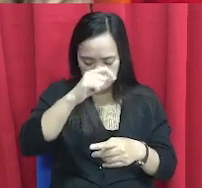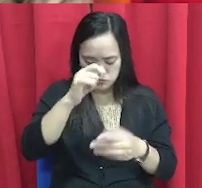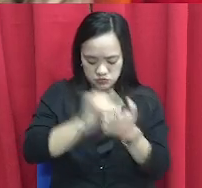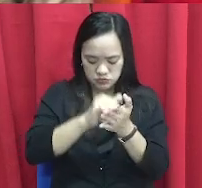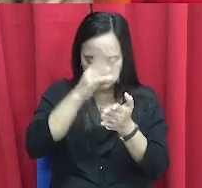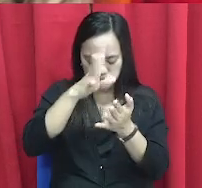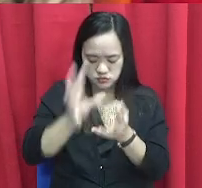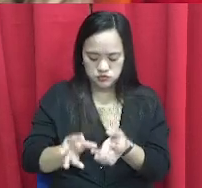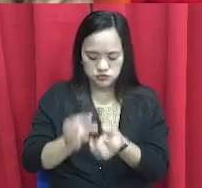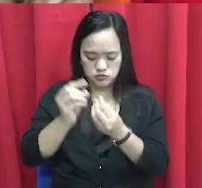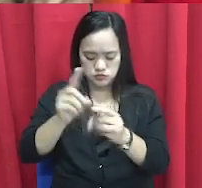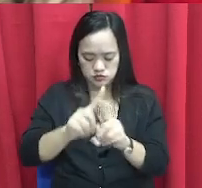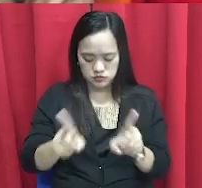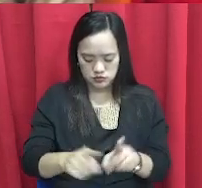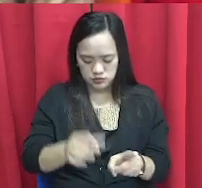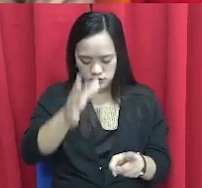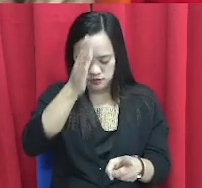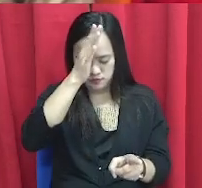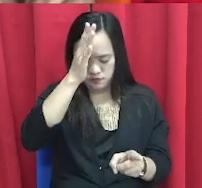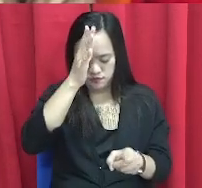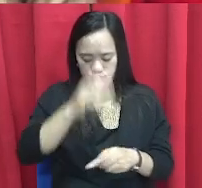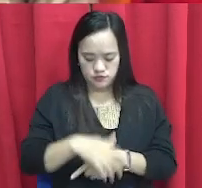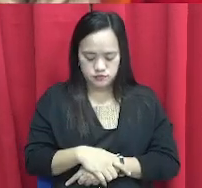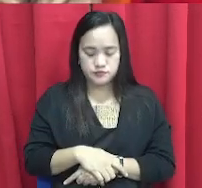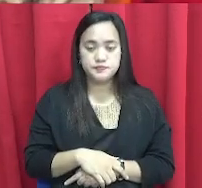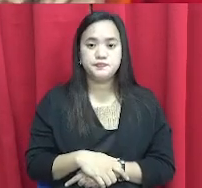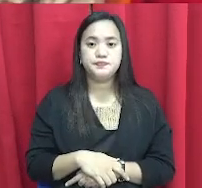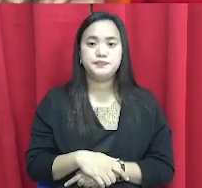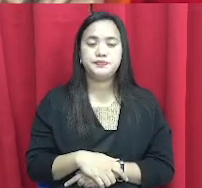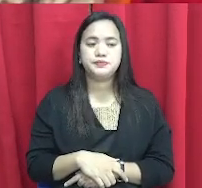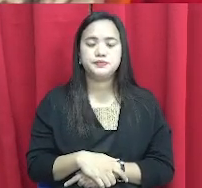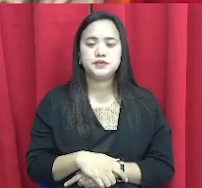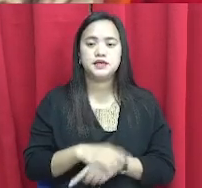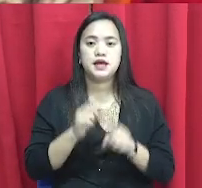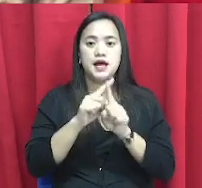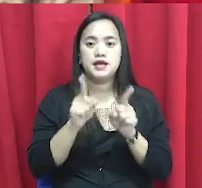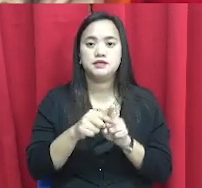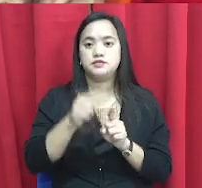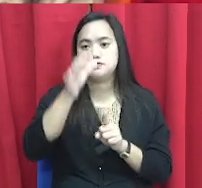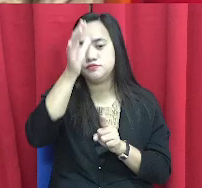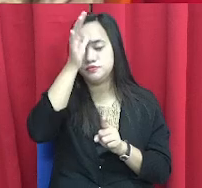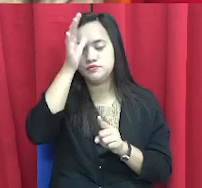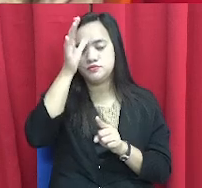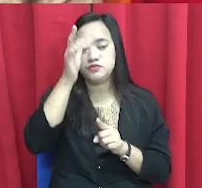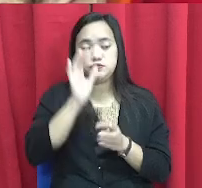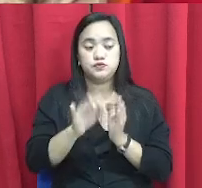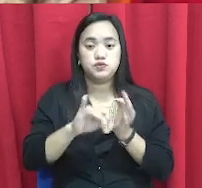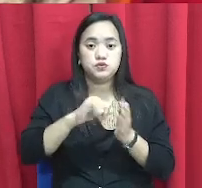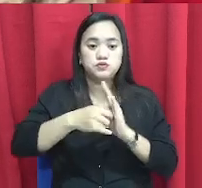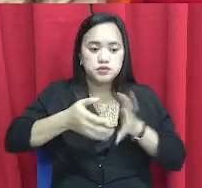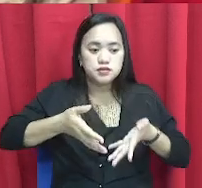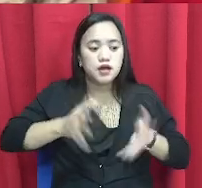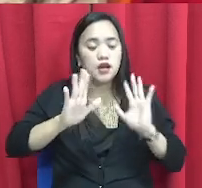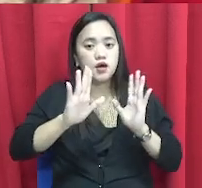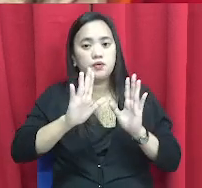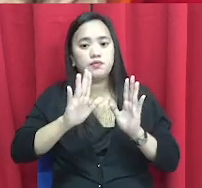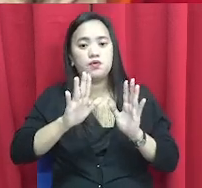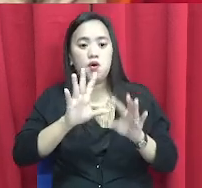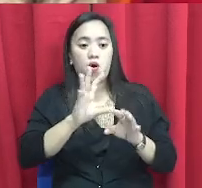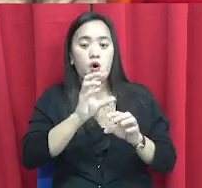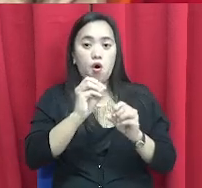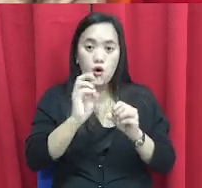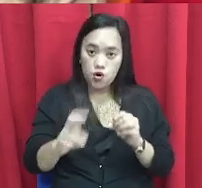Diyos sa ating mahal na Pastor bilang isang tatay pinayagan mo ba ang ta anak mo o pinigilan